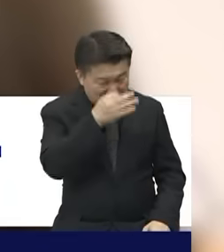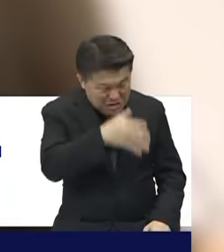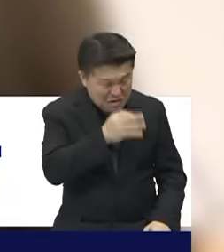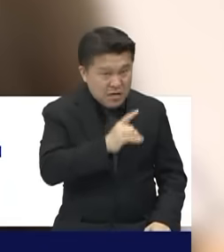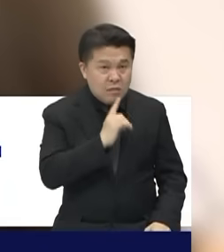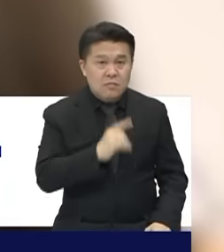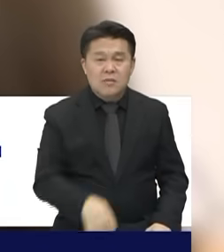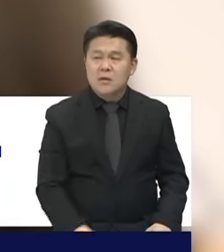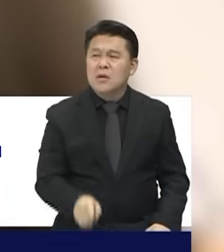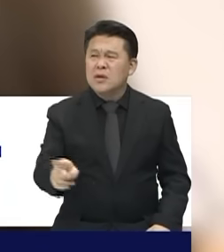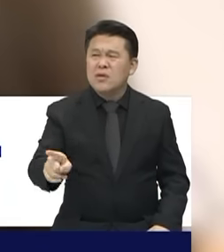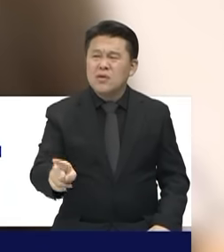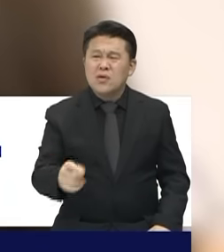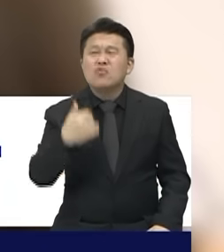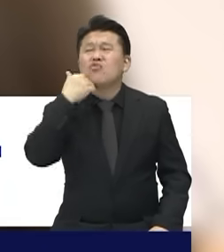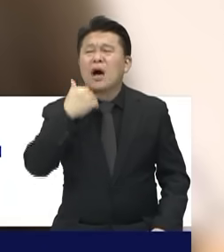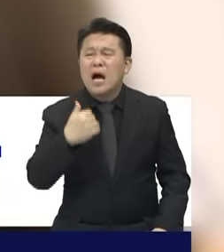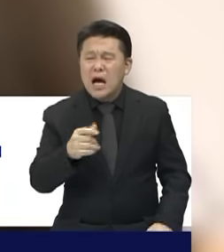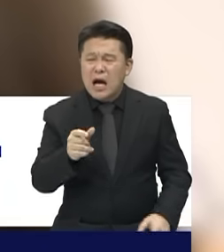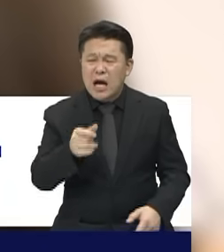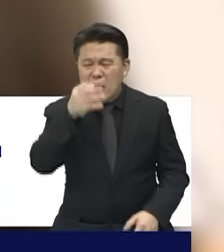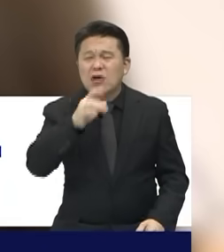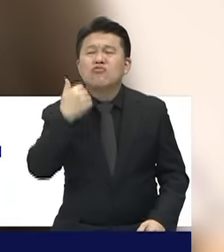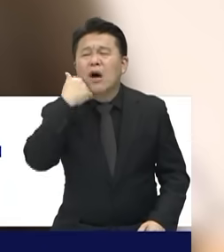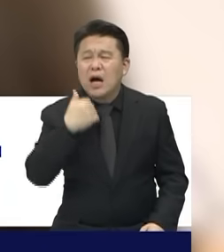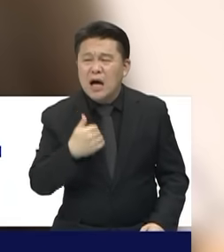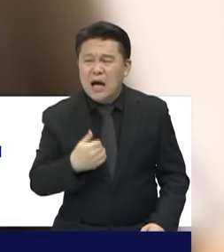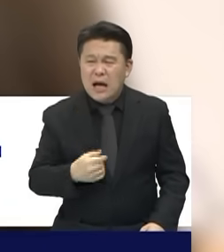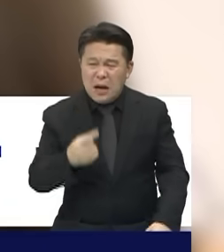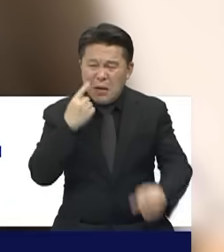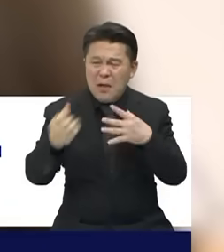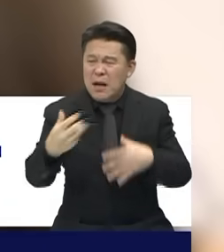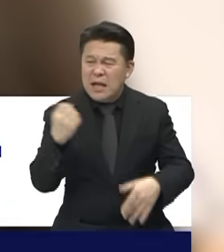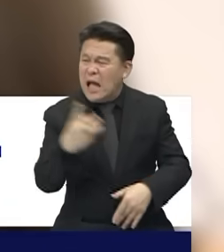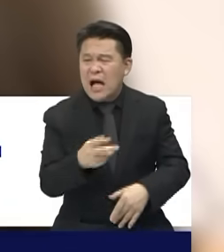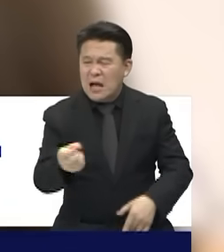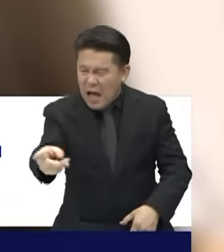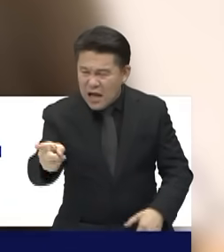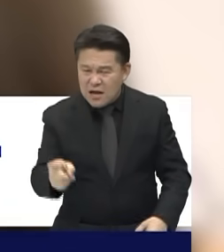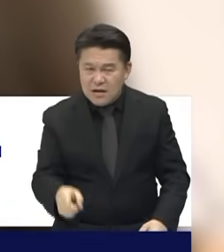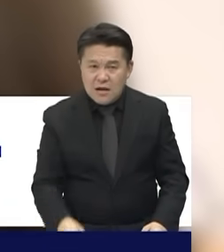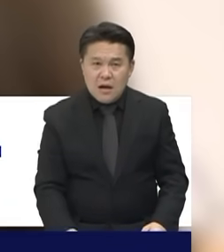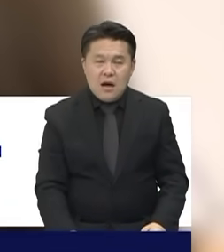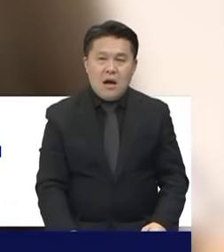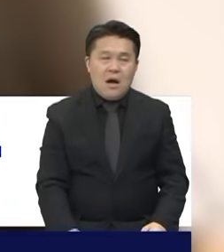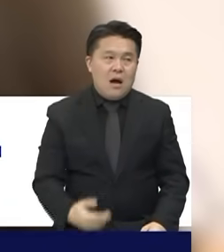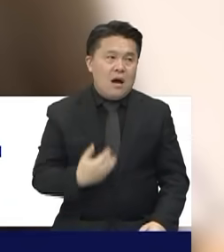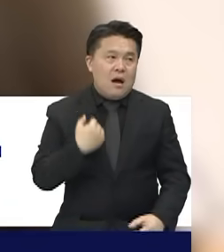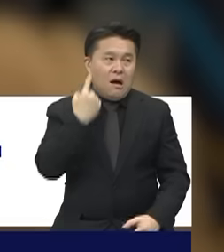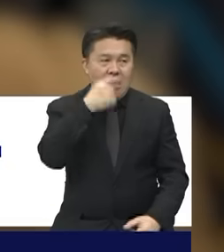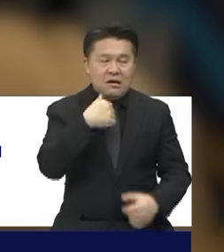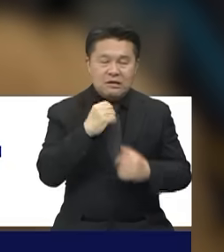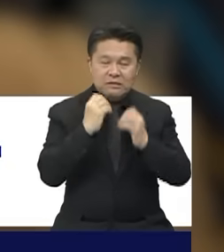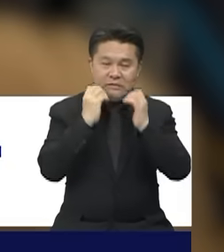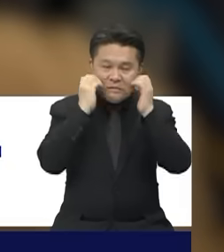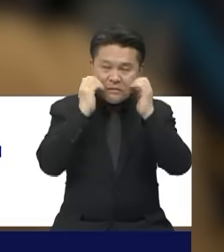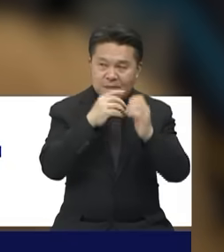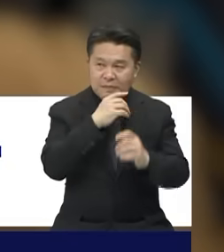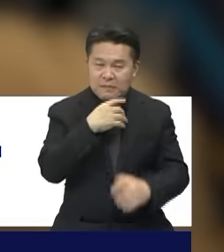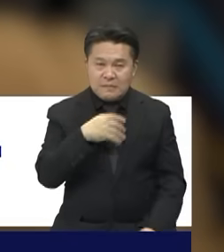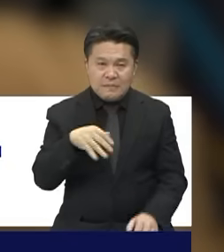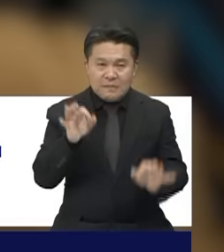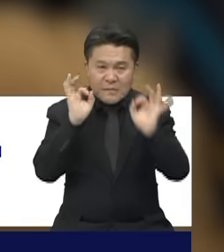반복하는 어머니에게 주어가 빠졌잖아, 육하원칙으로 뭐가 죄송한지 똑바로 말해라며 모욕감도 줬다고 합니다.